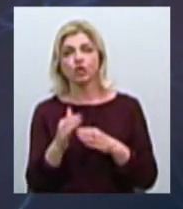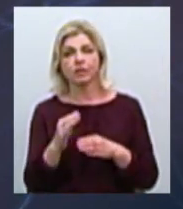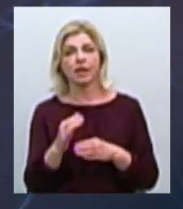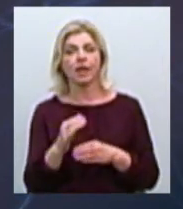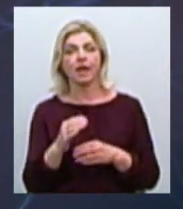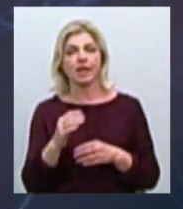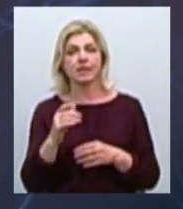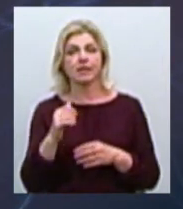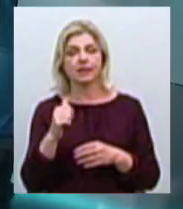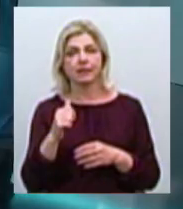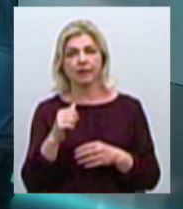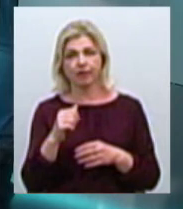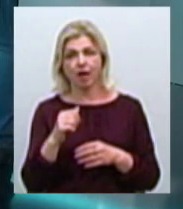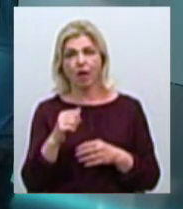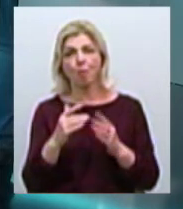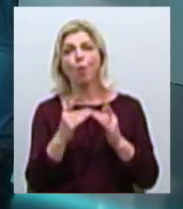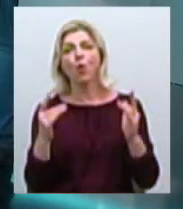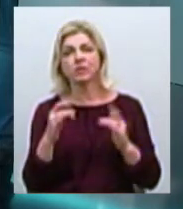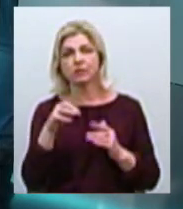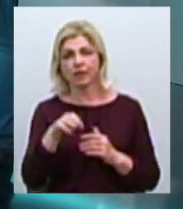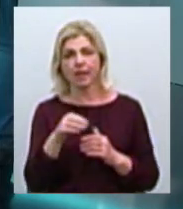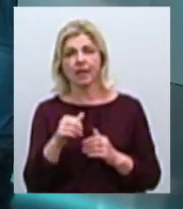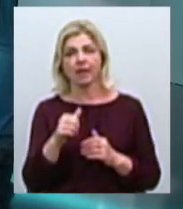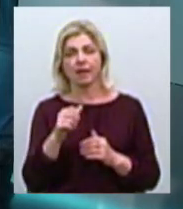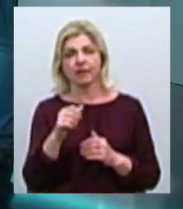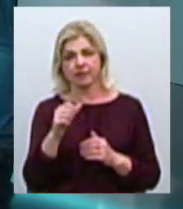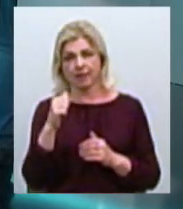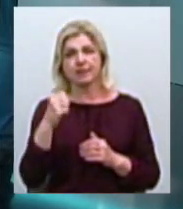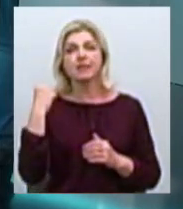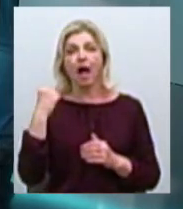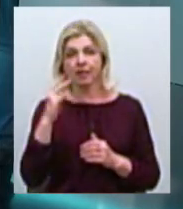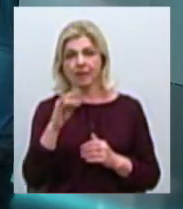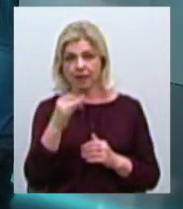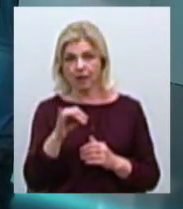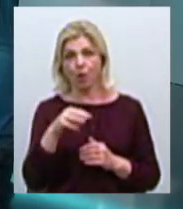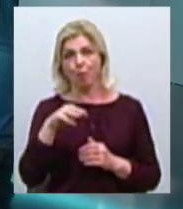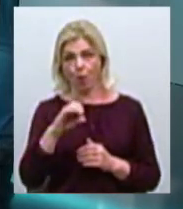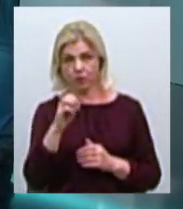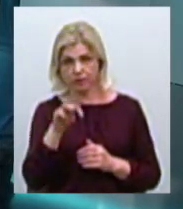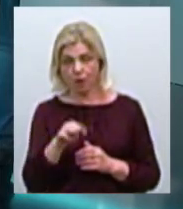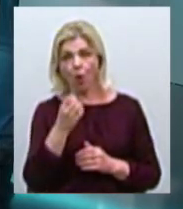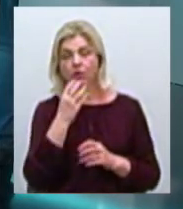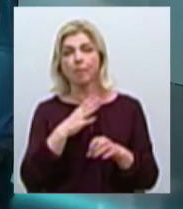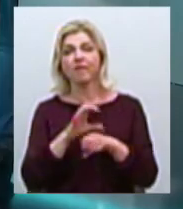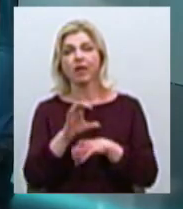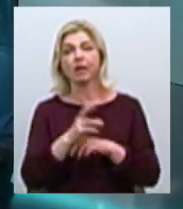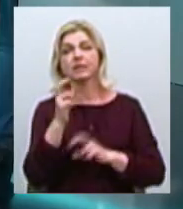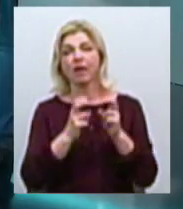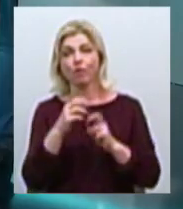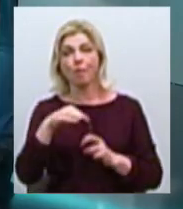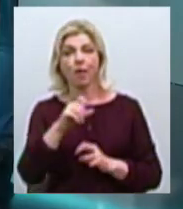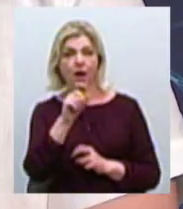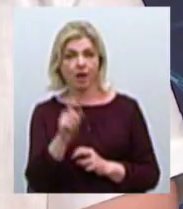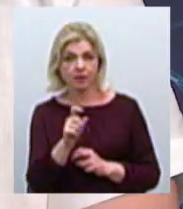мост. Когда эти автобусы изготавливались на заводе МАЗ, на тот момент